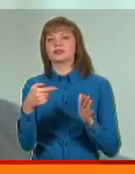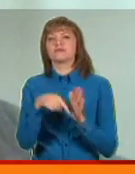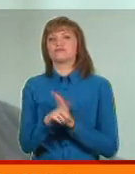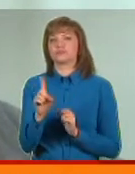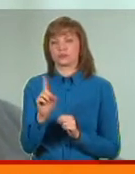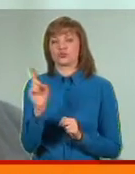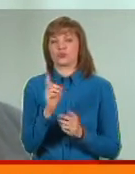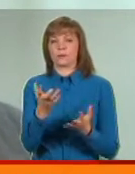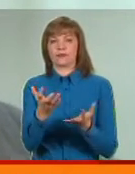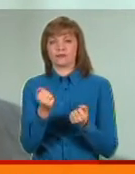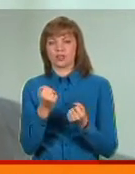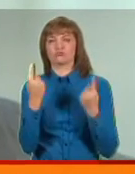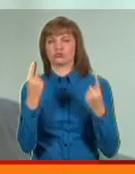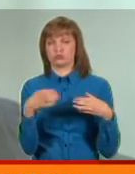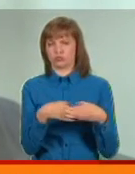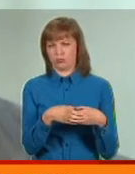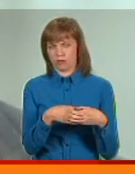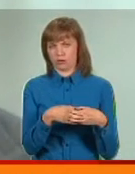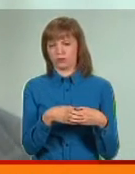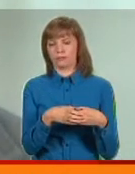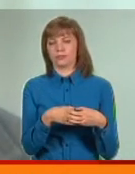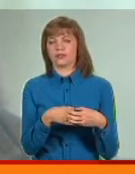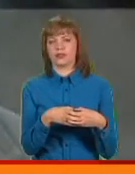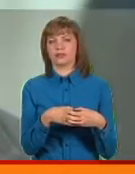в тому, щоб взяти крупну компанію,